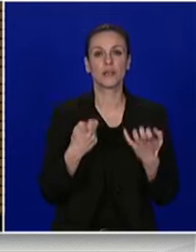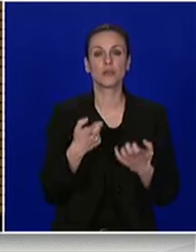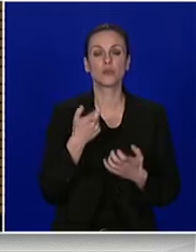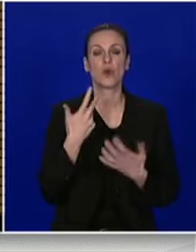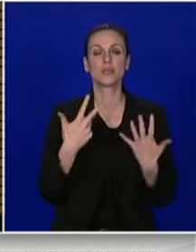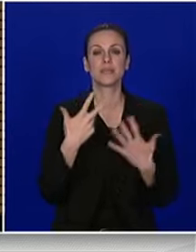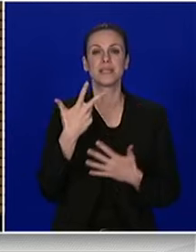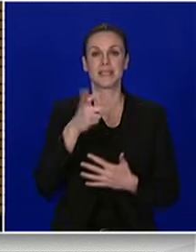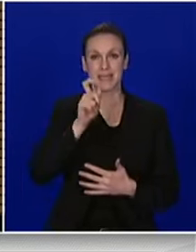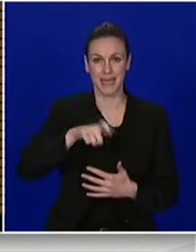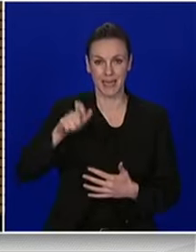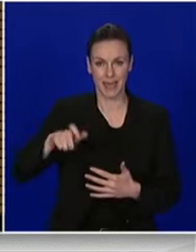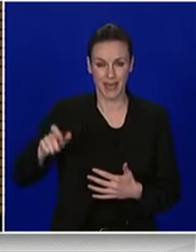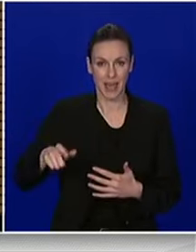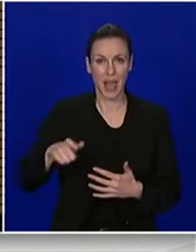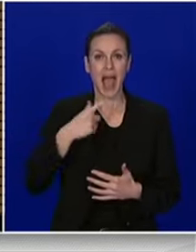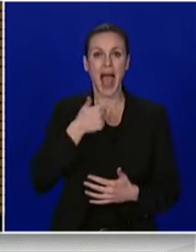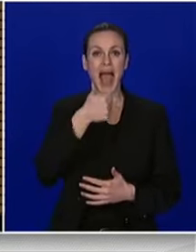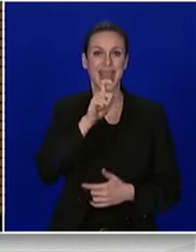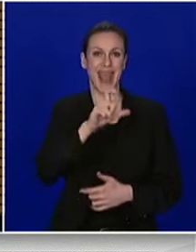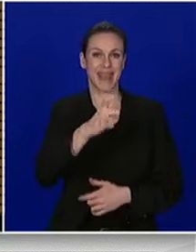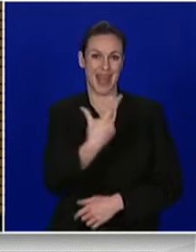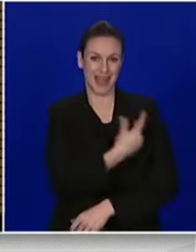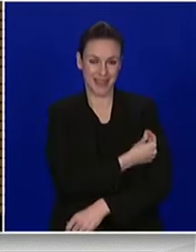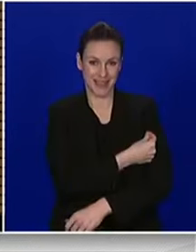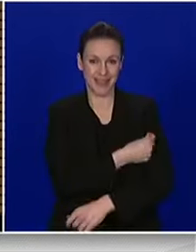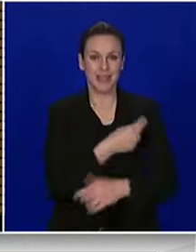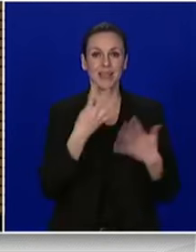59.983 osoba, a sa jednom dozom